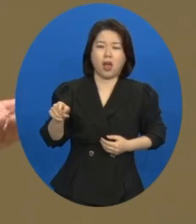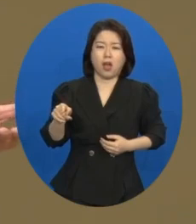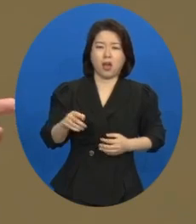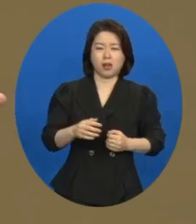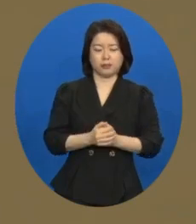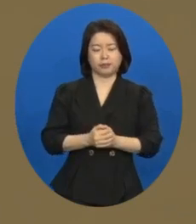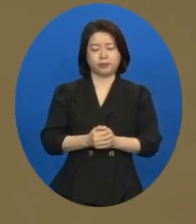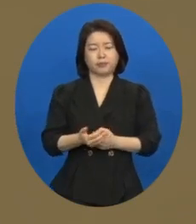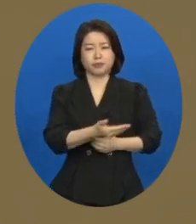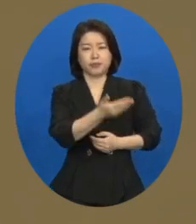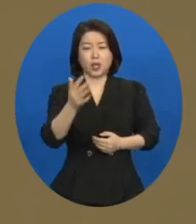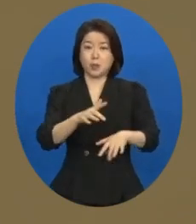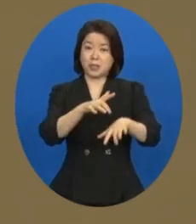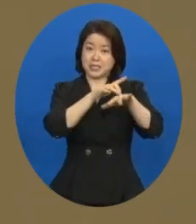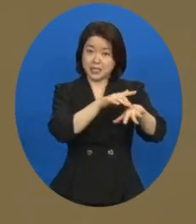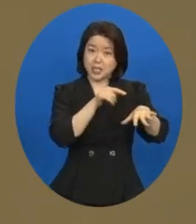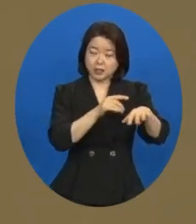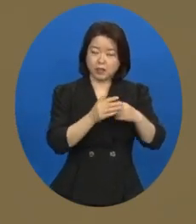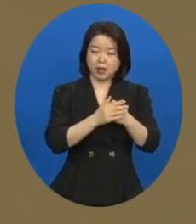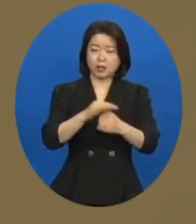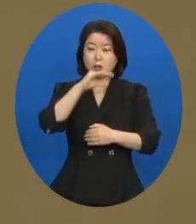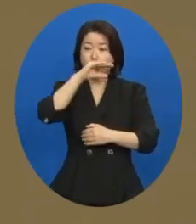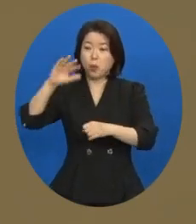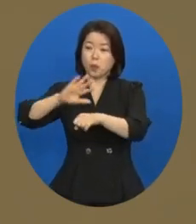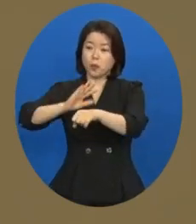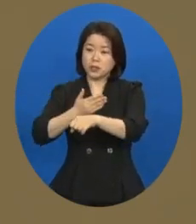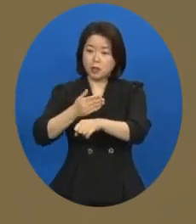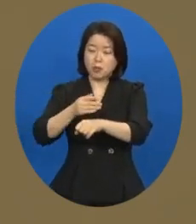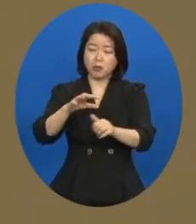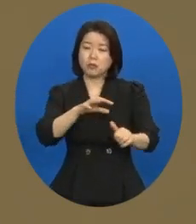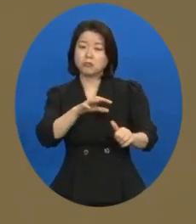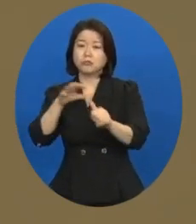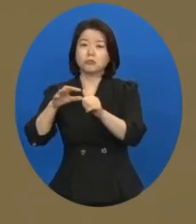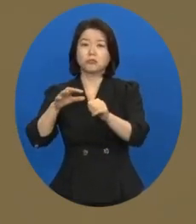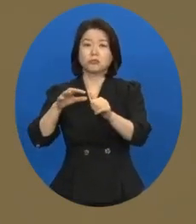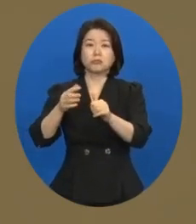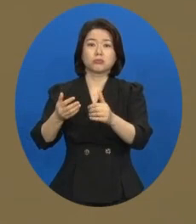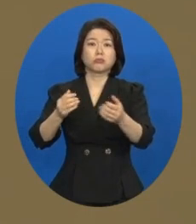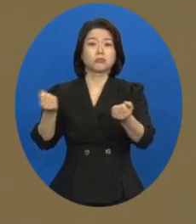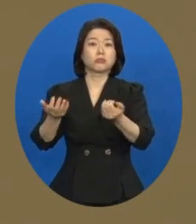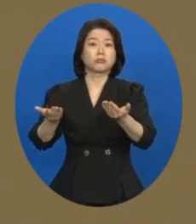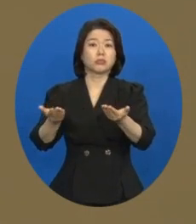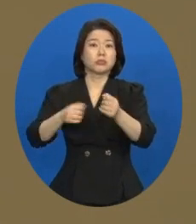여러분, 사탄이 옳고 그런 것 가지고 역사할 수 있다는 걸 아십니까?